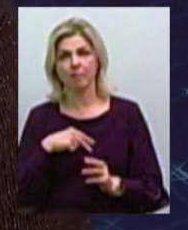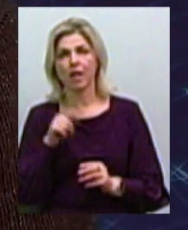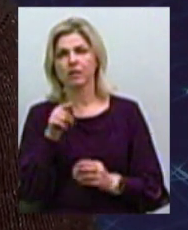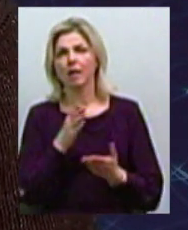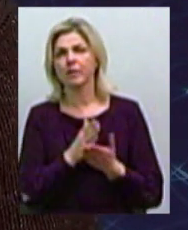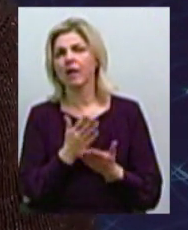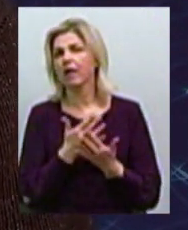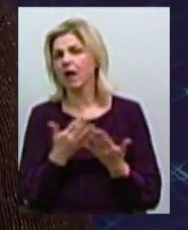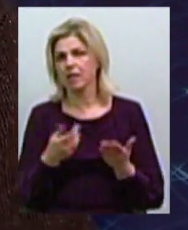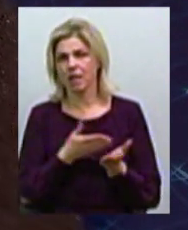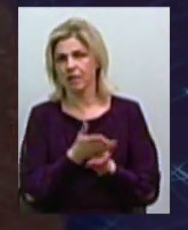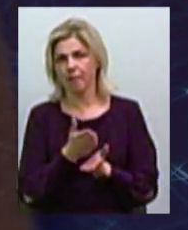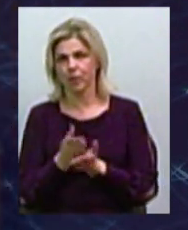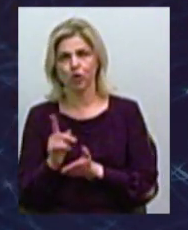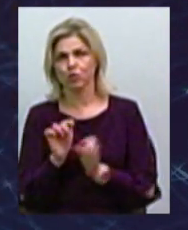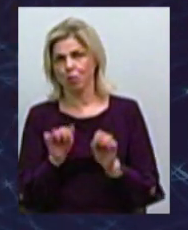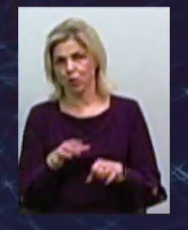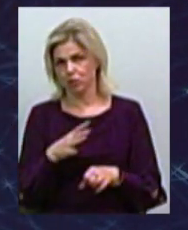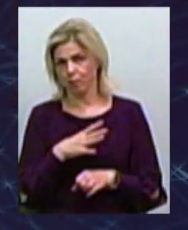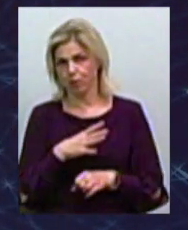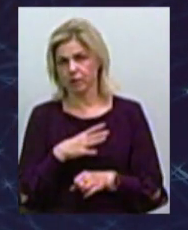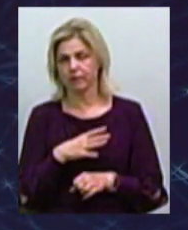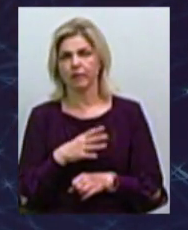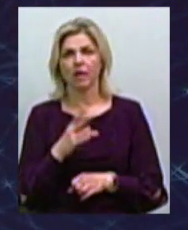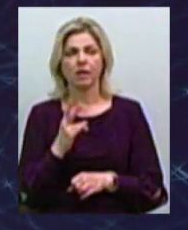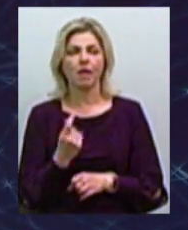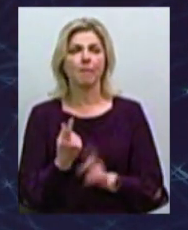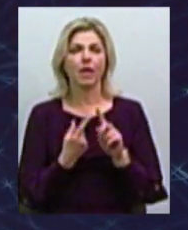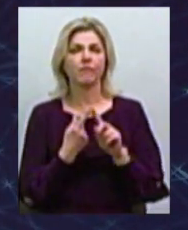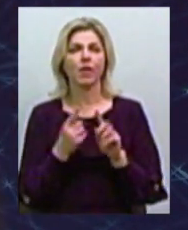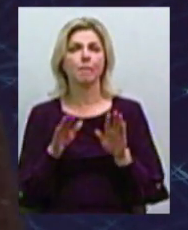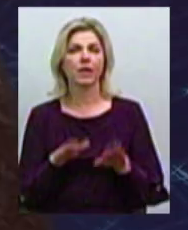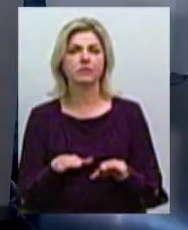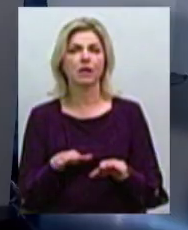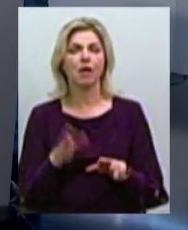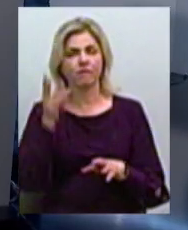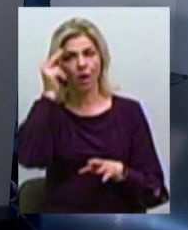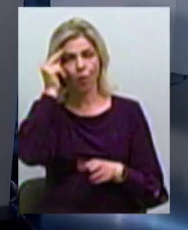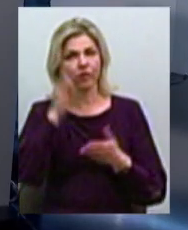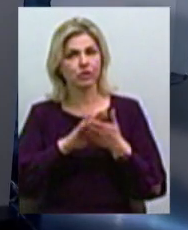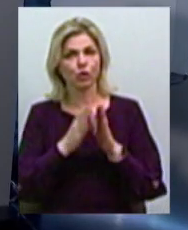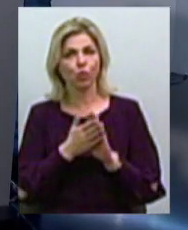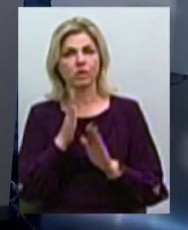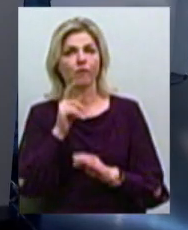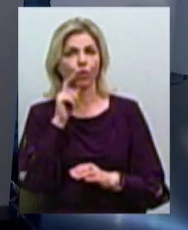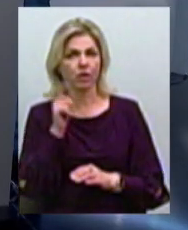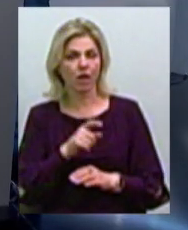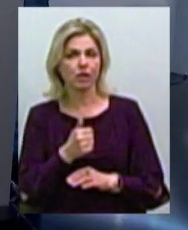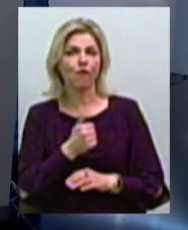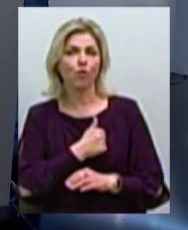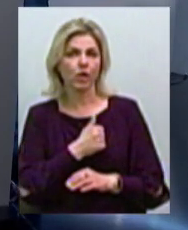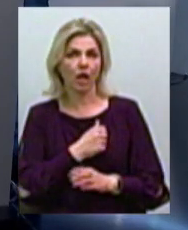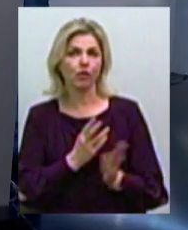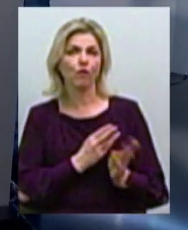тільки можуть бути. На чільному місці, враховуючи ситуацію в Україні, йде воєнне